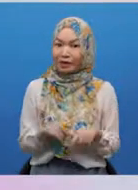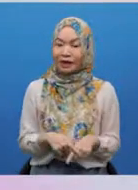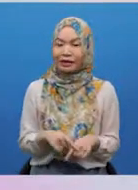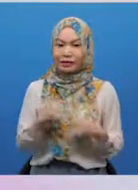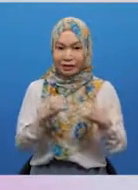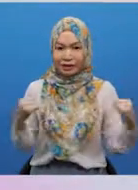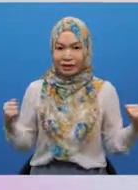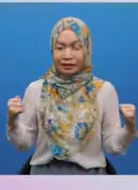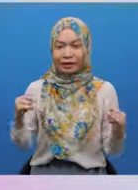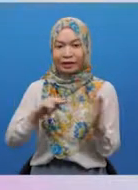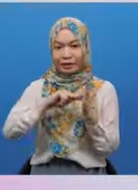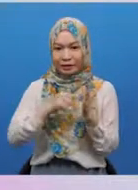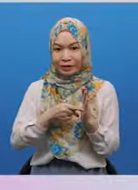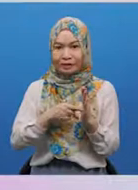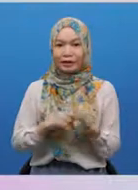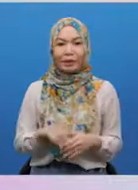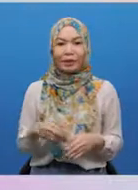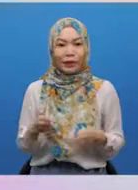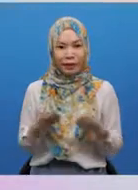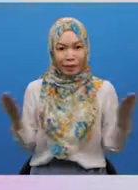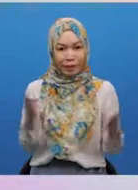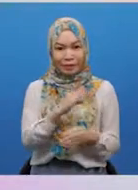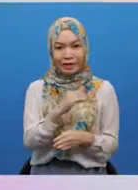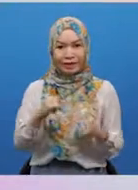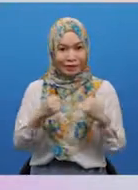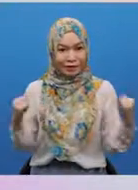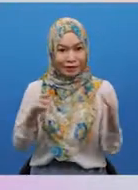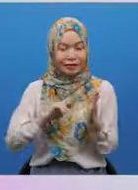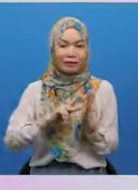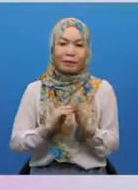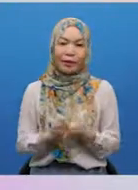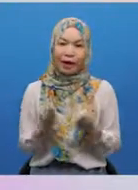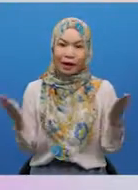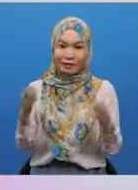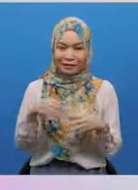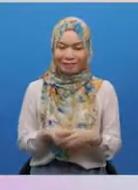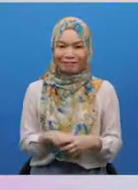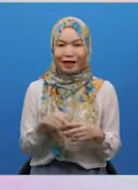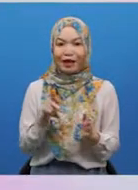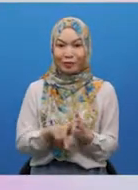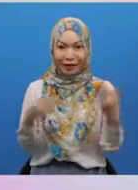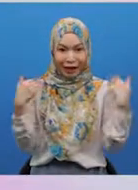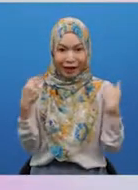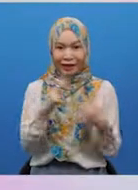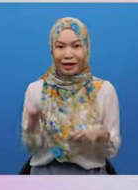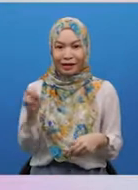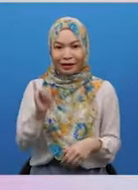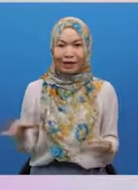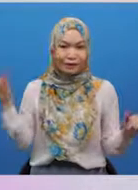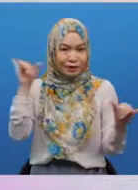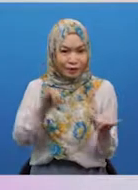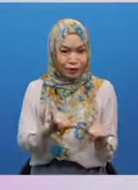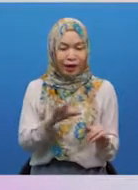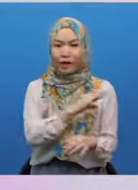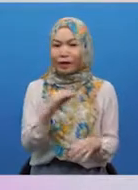peribahasa dan ragam bahasa mengikut situasi yang sesuai. Ketiga, pelajar-pelajar